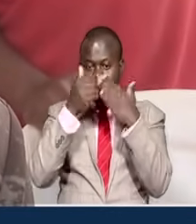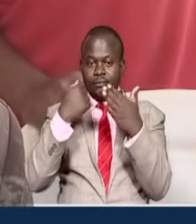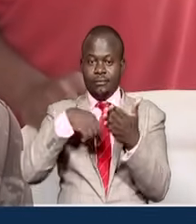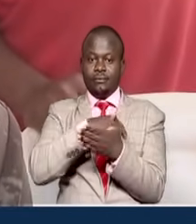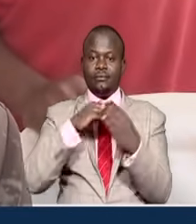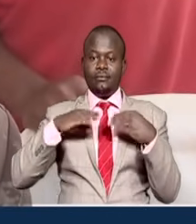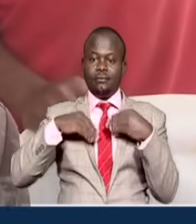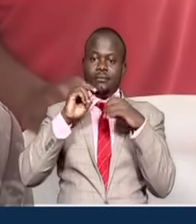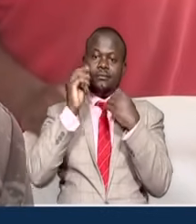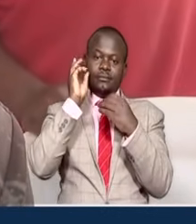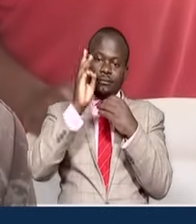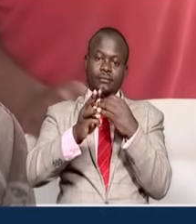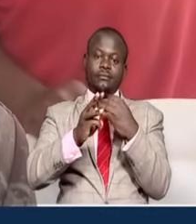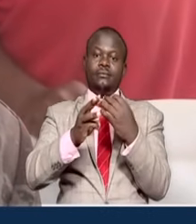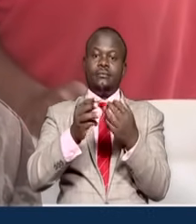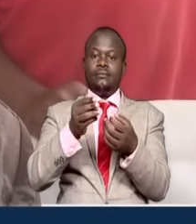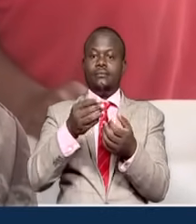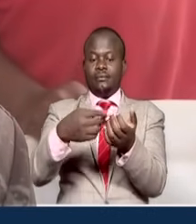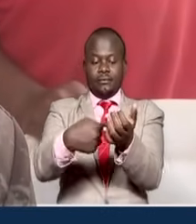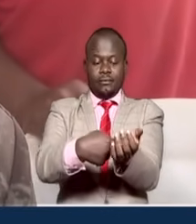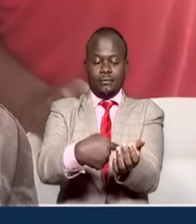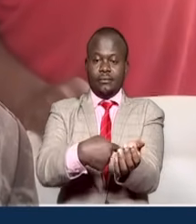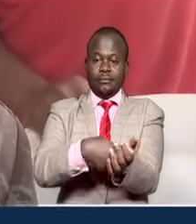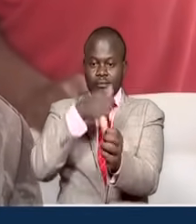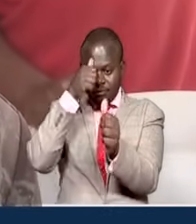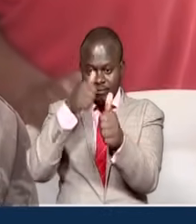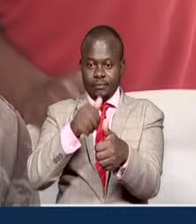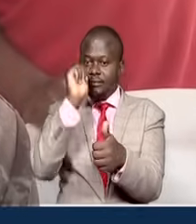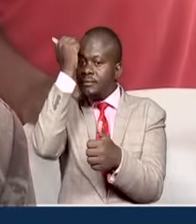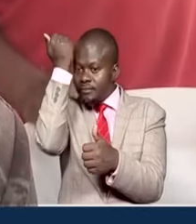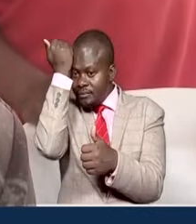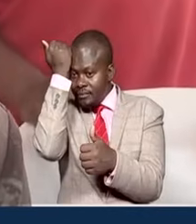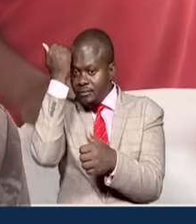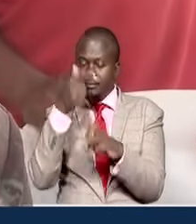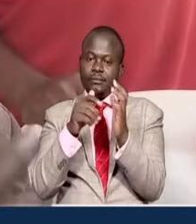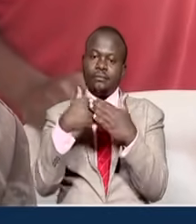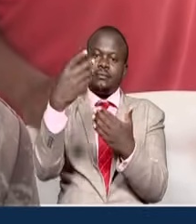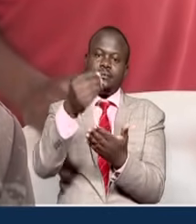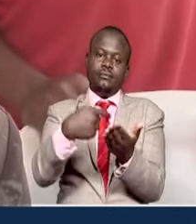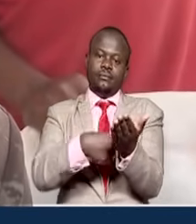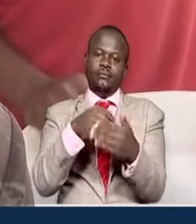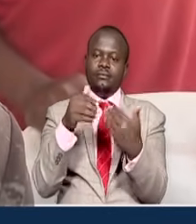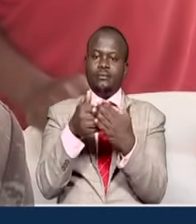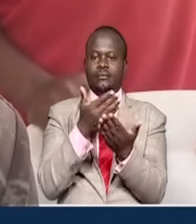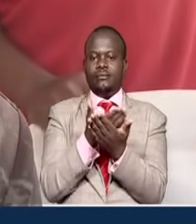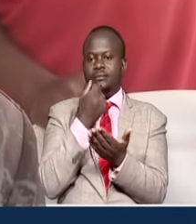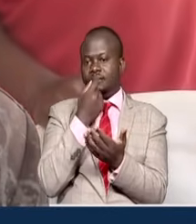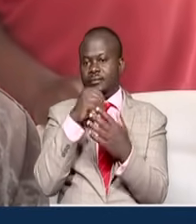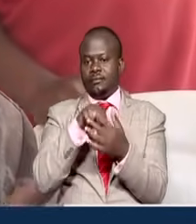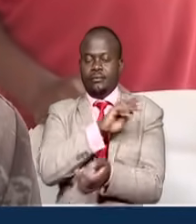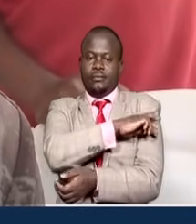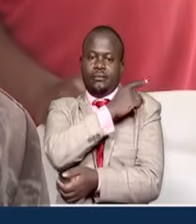yuko tugiye kujya turinivuza tugendeye kuri mituweli, tukajya kwivuriza tukatwakwaka imiti mu